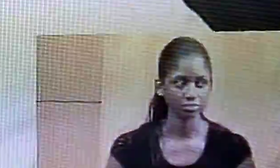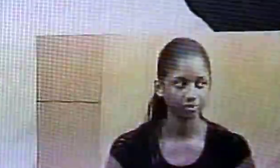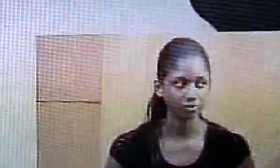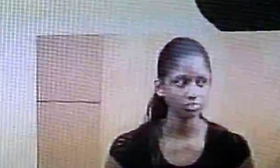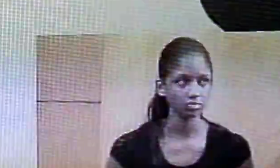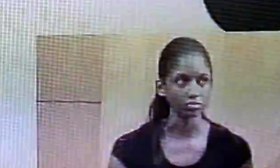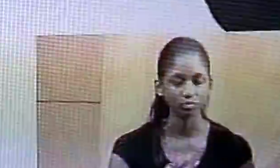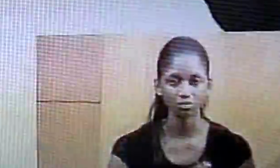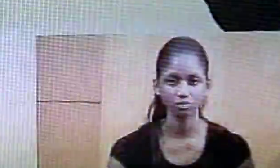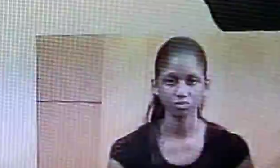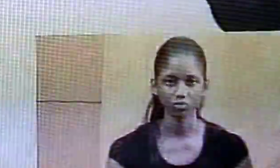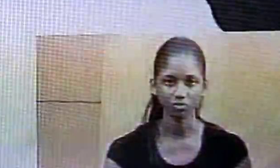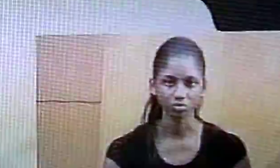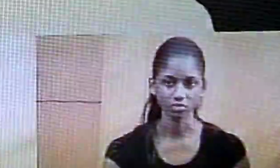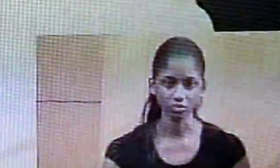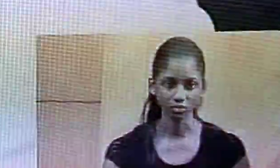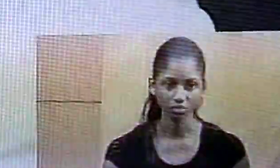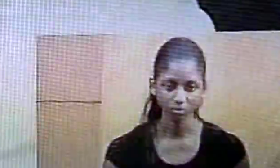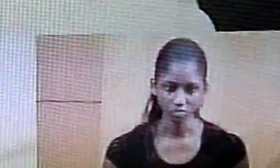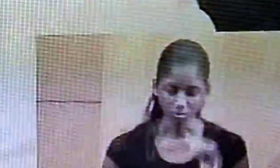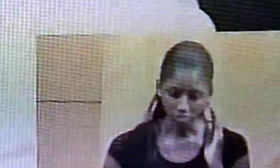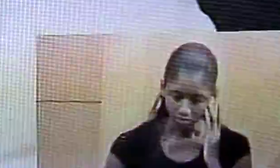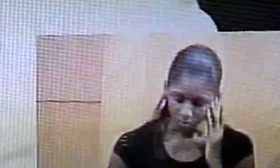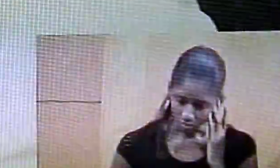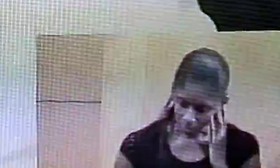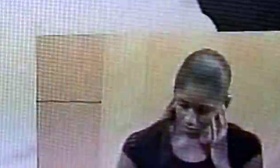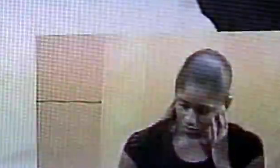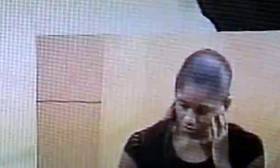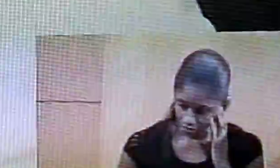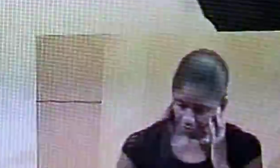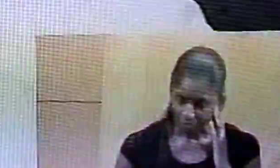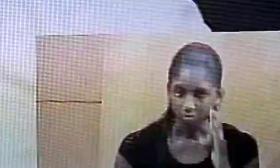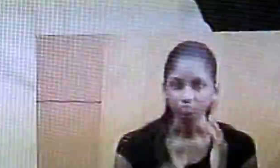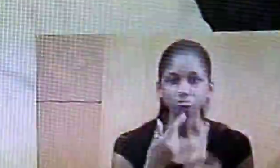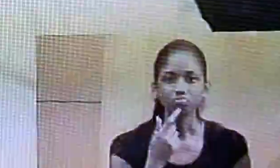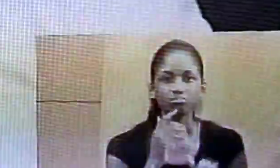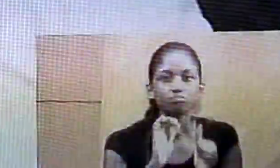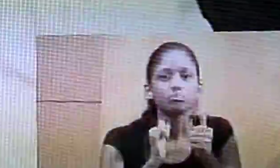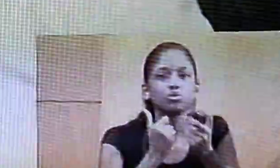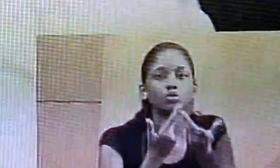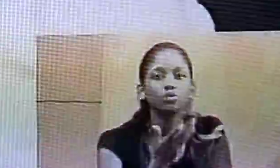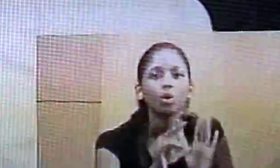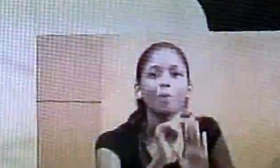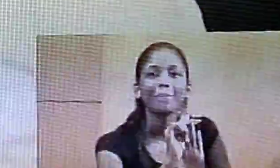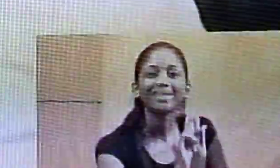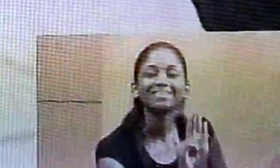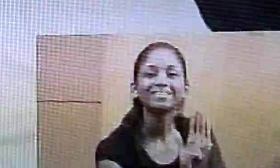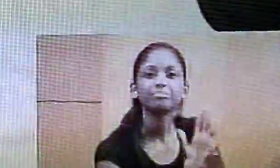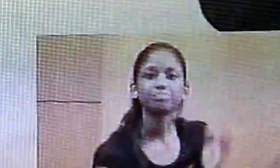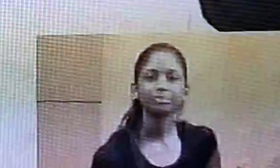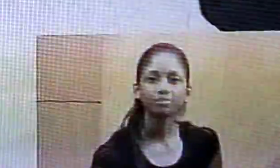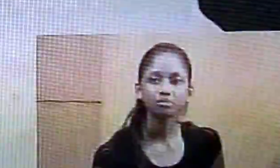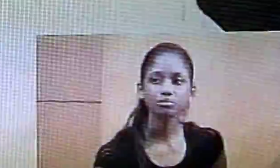Il y a un certain nombre de principes